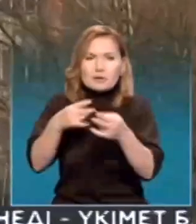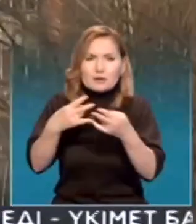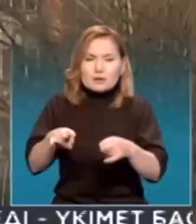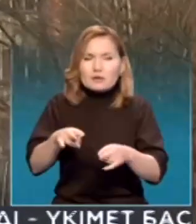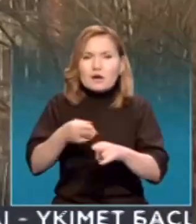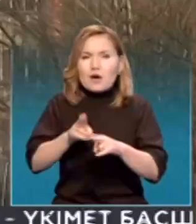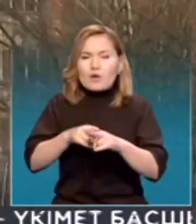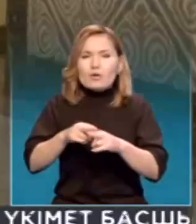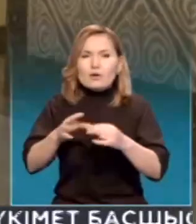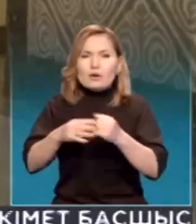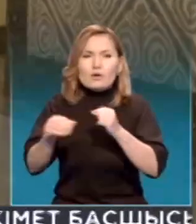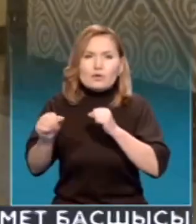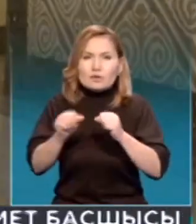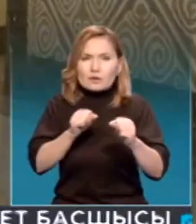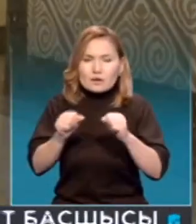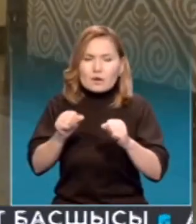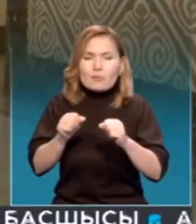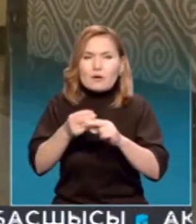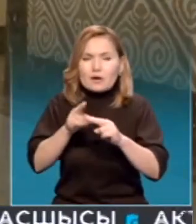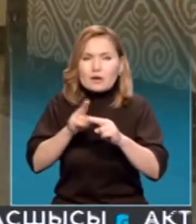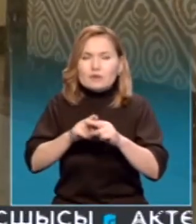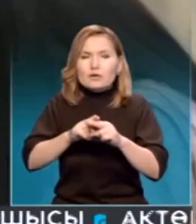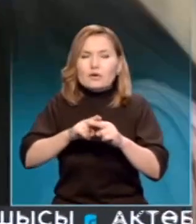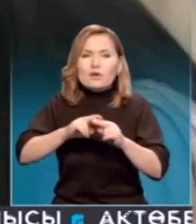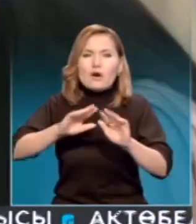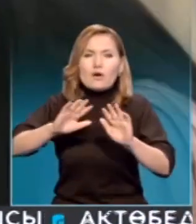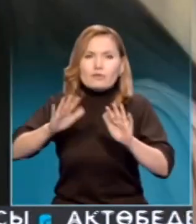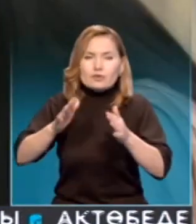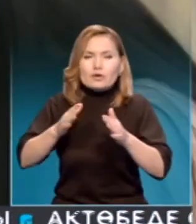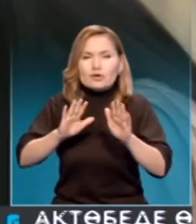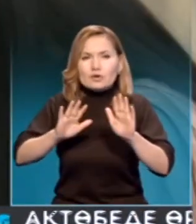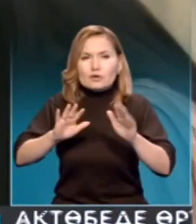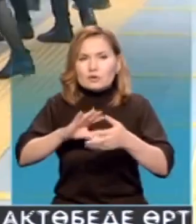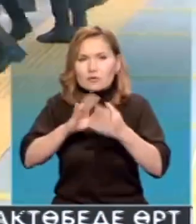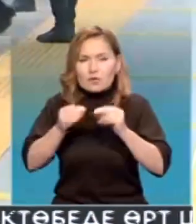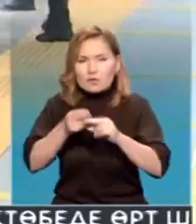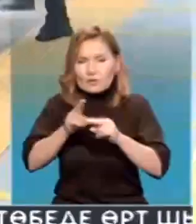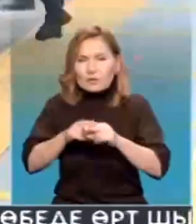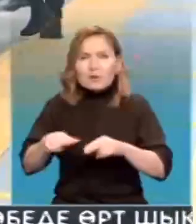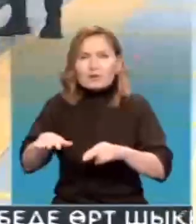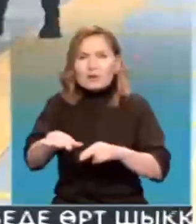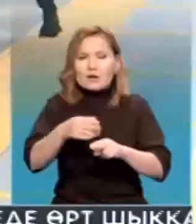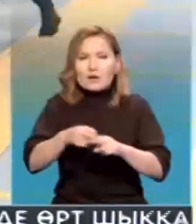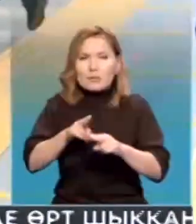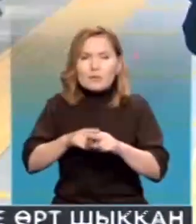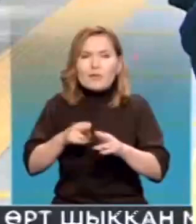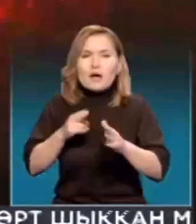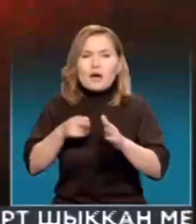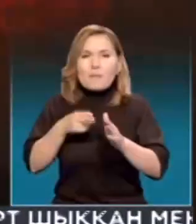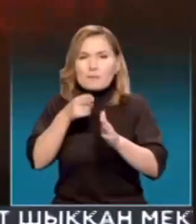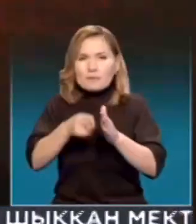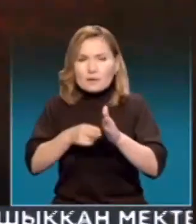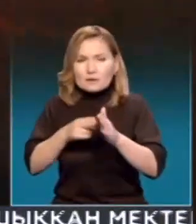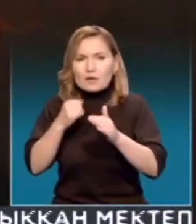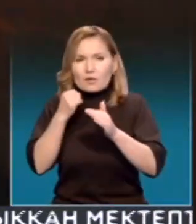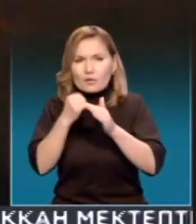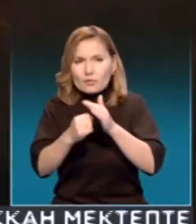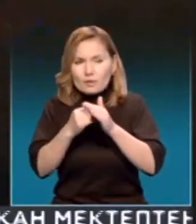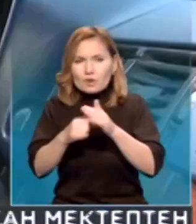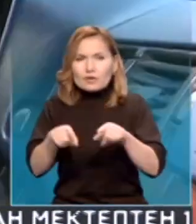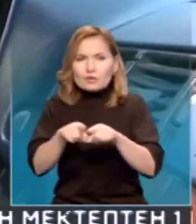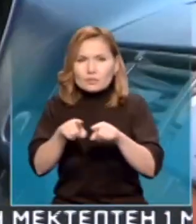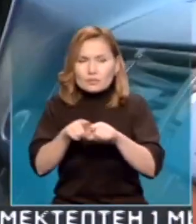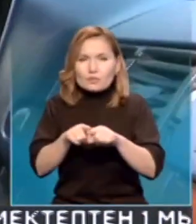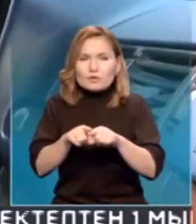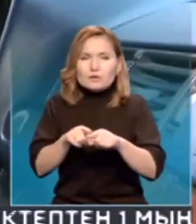болмаса, жер сілкінісі аяқталғанға дейін метрода бой тасалауға болады. Өйткені жер асты жолы қуаты 9 балдық жер сілкінісіне шыдас